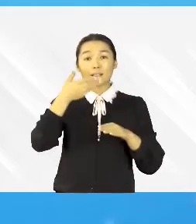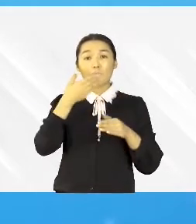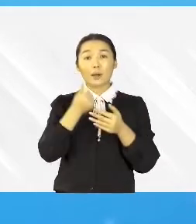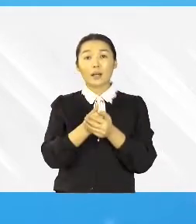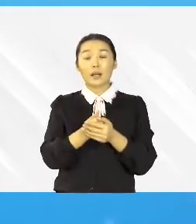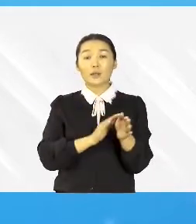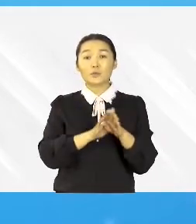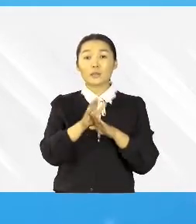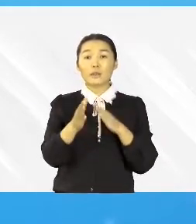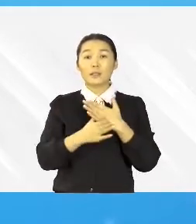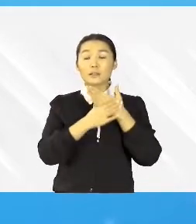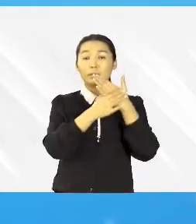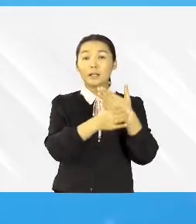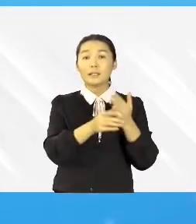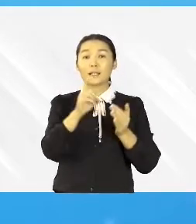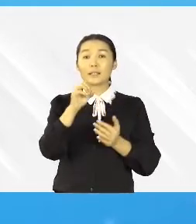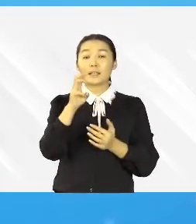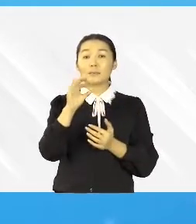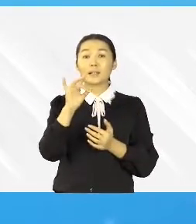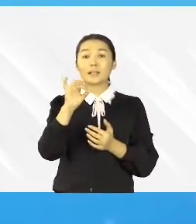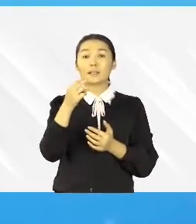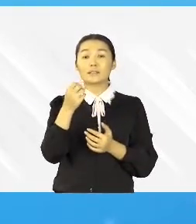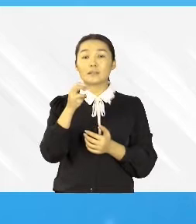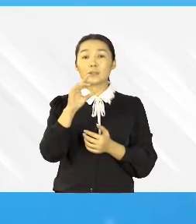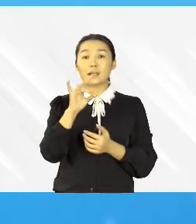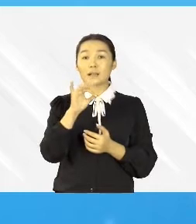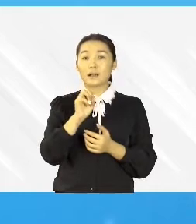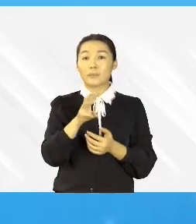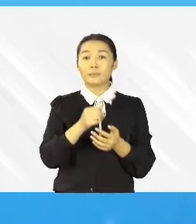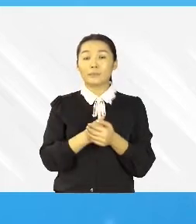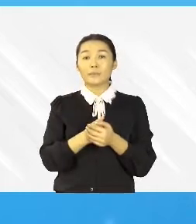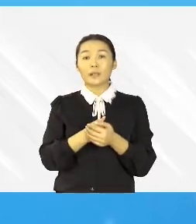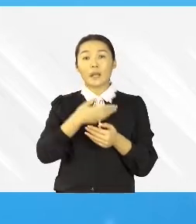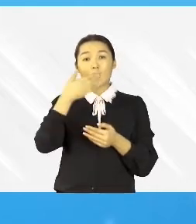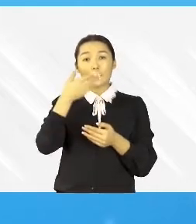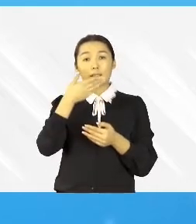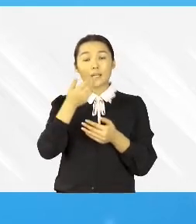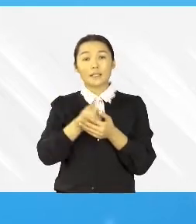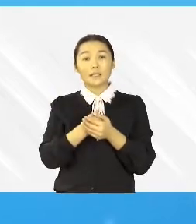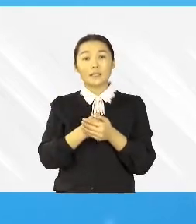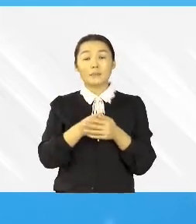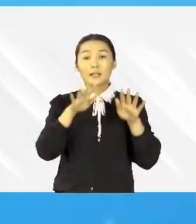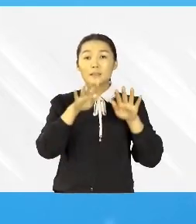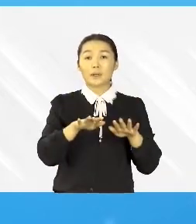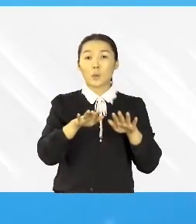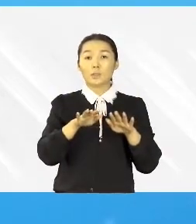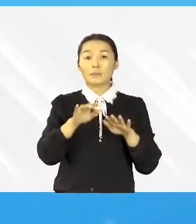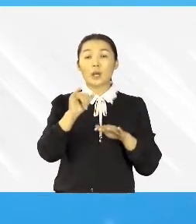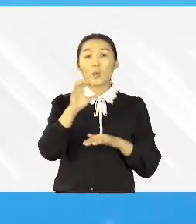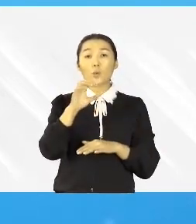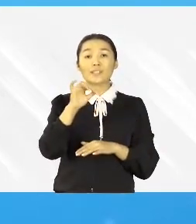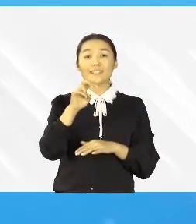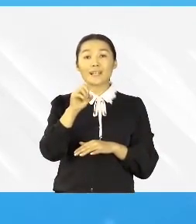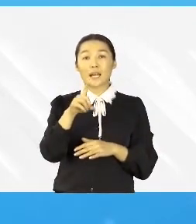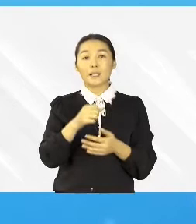осуществляется благодаря хеморецепторам, обонятельным сенсилам, расположенным на усиках.